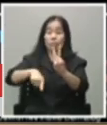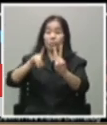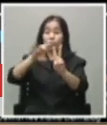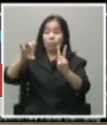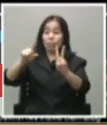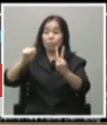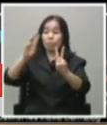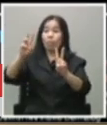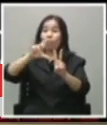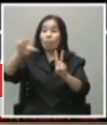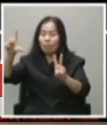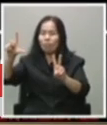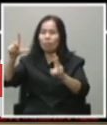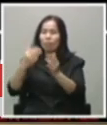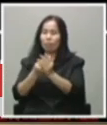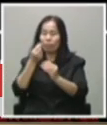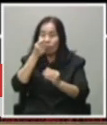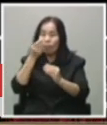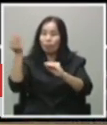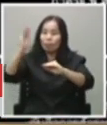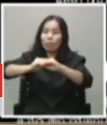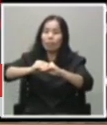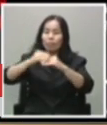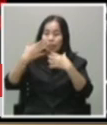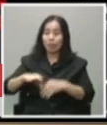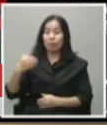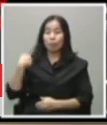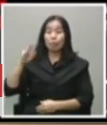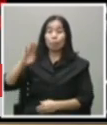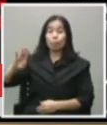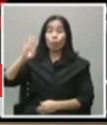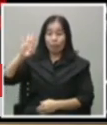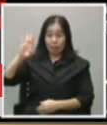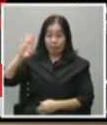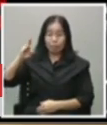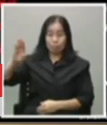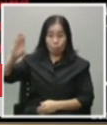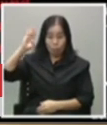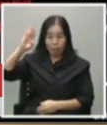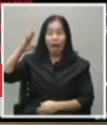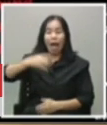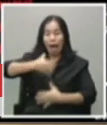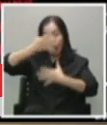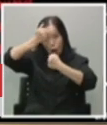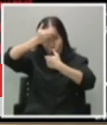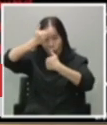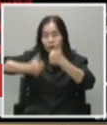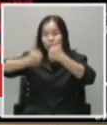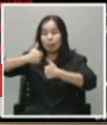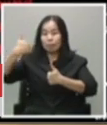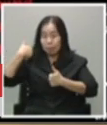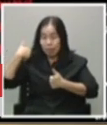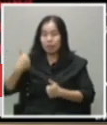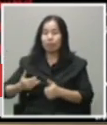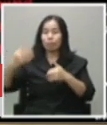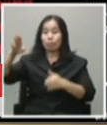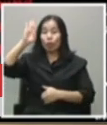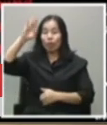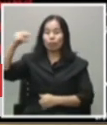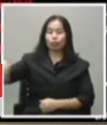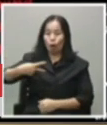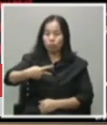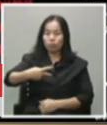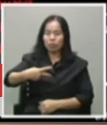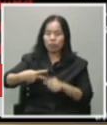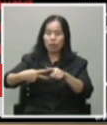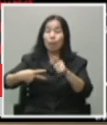2,126 ล้านครับและมีบริษัทเข้าร่วมที่ได้รับการประมูลนะครับ2อันครับคือบริษั